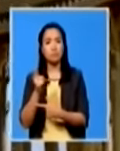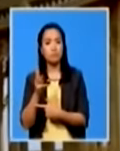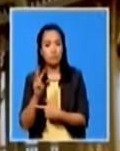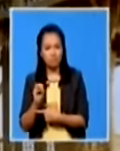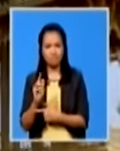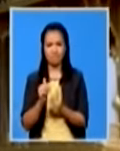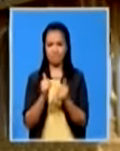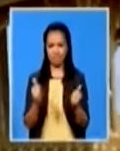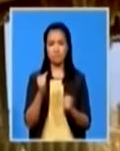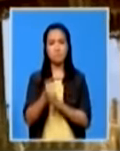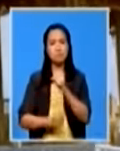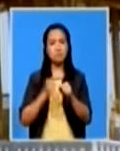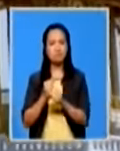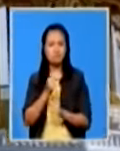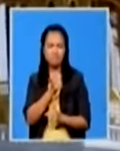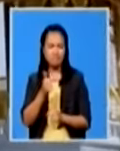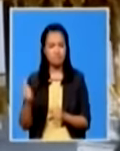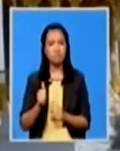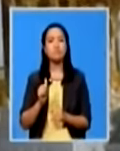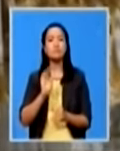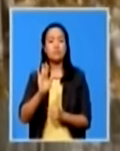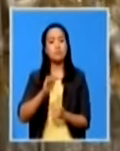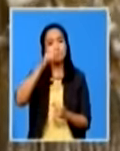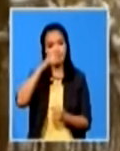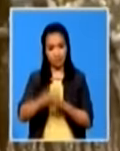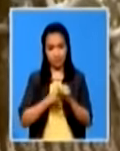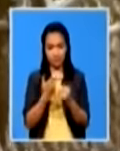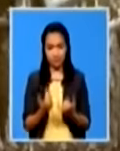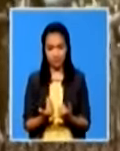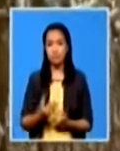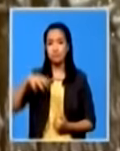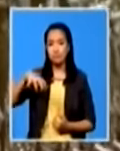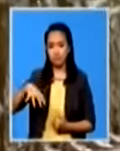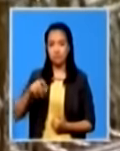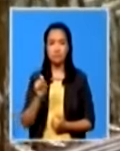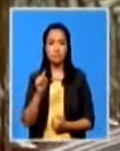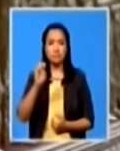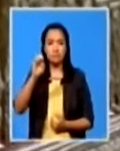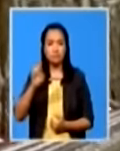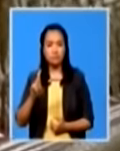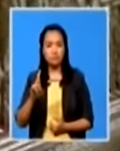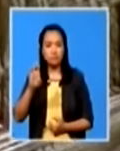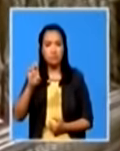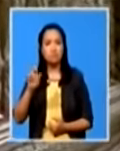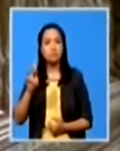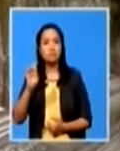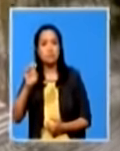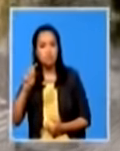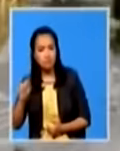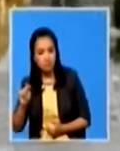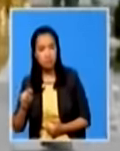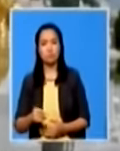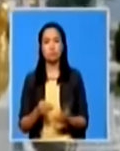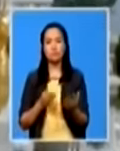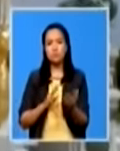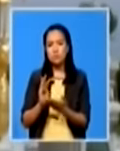อกในปีมหามงคลของปวงชนชาวไทยปีนี้สถาบันศิลปกิจมูลที่ส่งเสริมศิลปาชีพได้จัดสร้างอาคาร